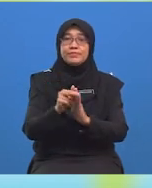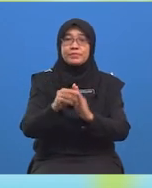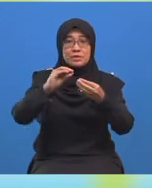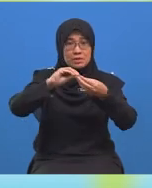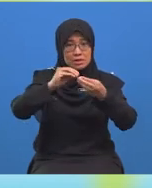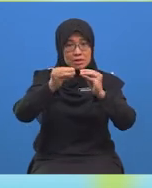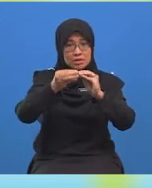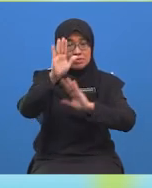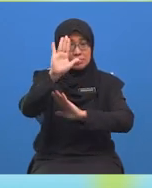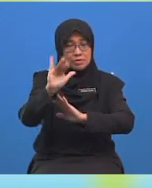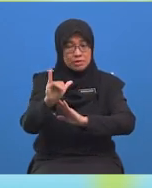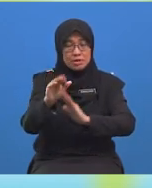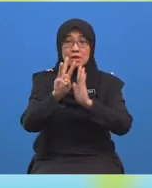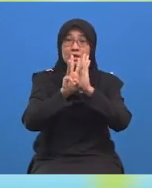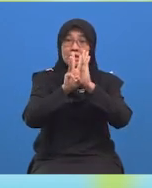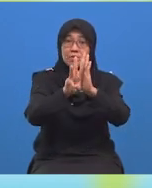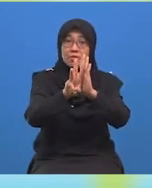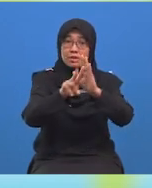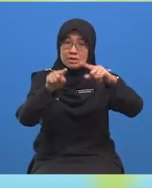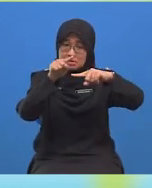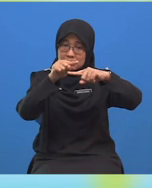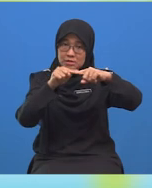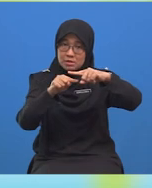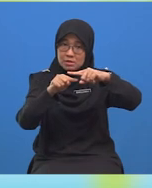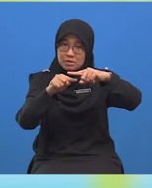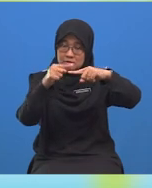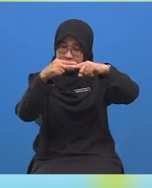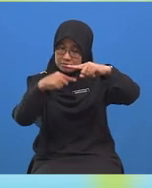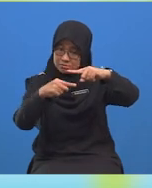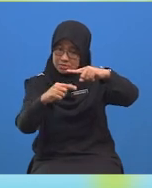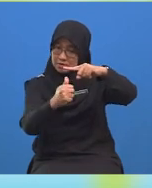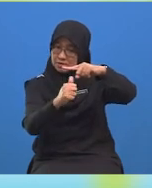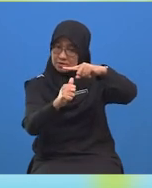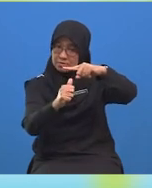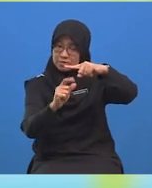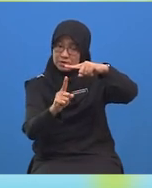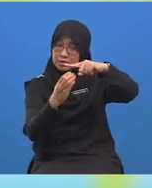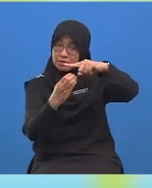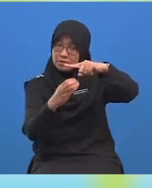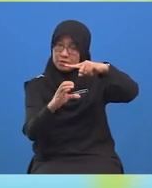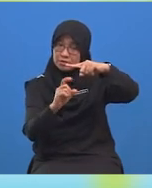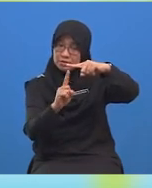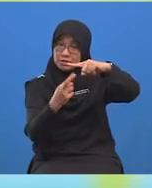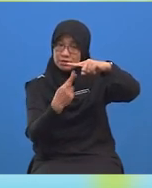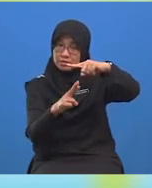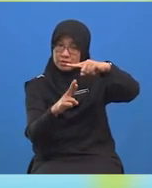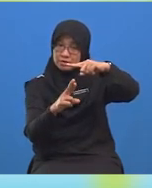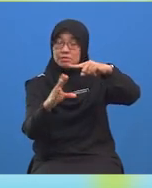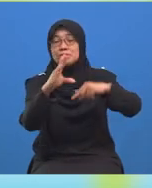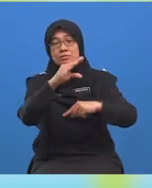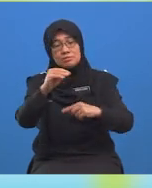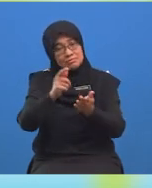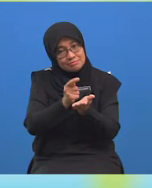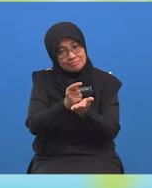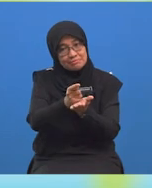penomboran yang mewakili pecahan dengan penyebutnya 10, 100, 1000 dan